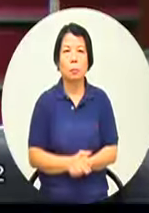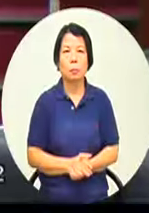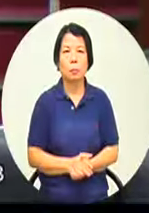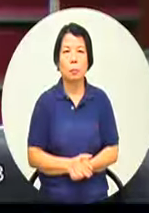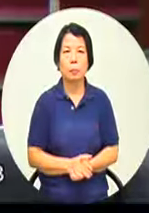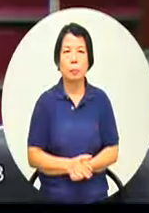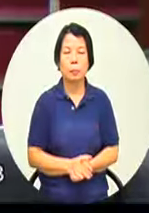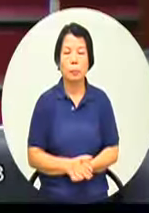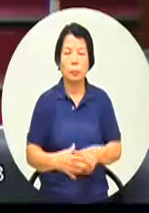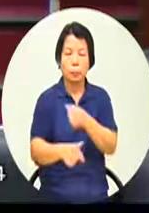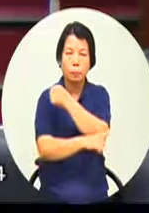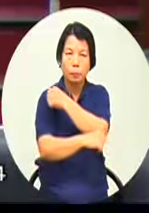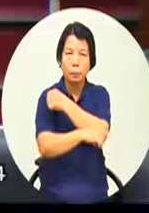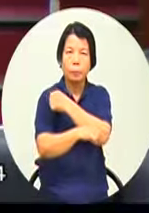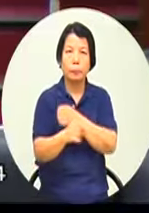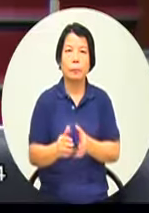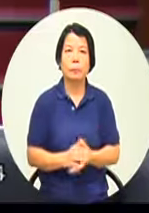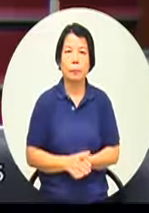最后，